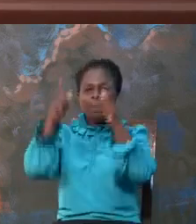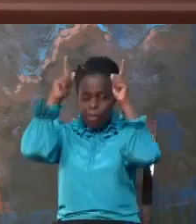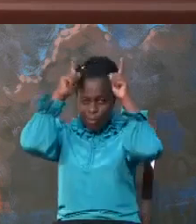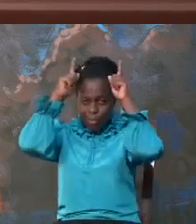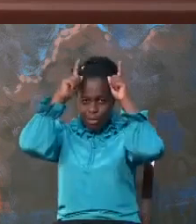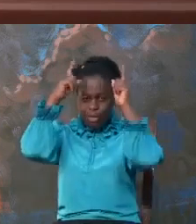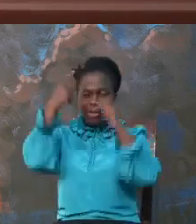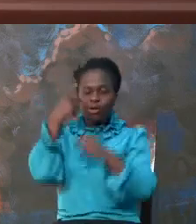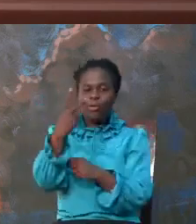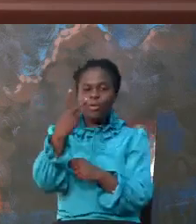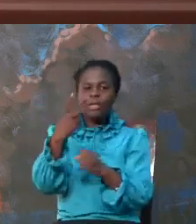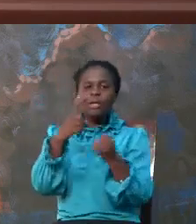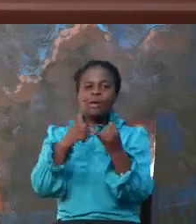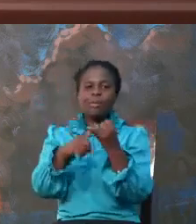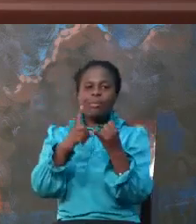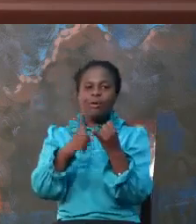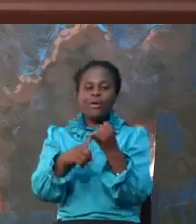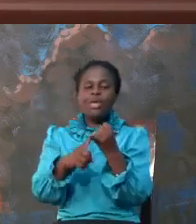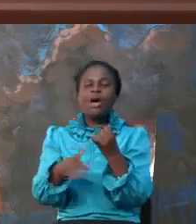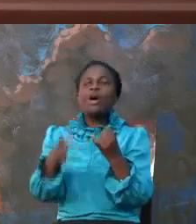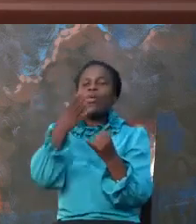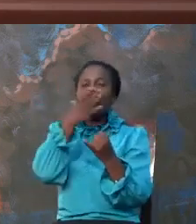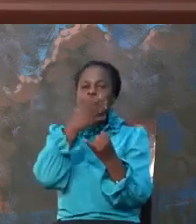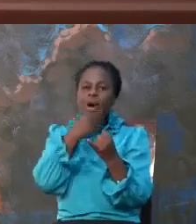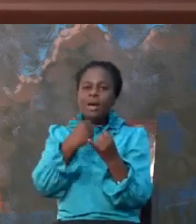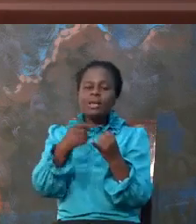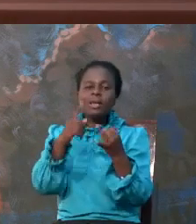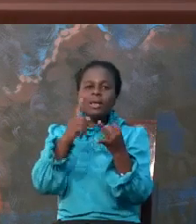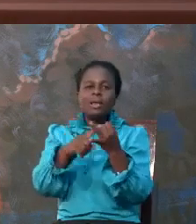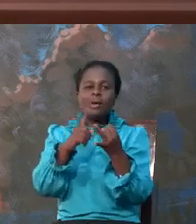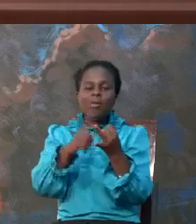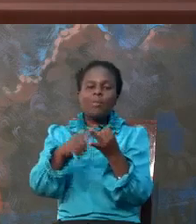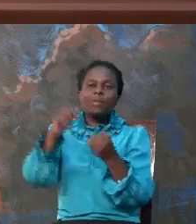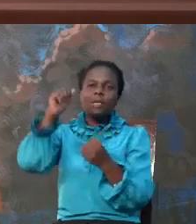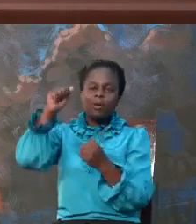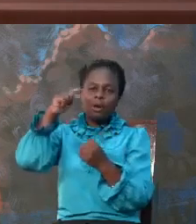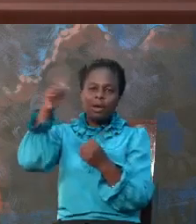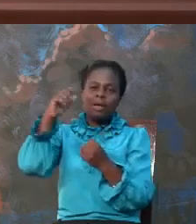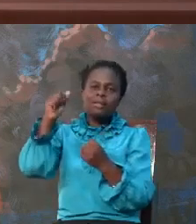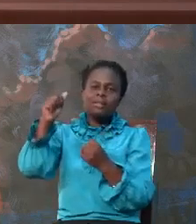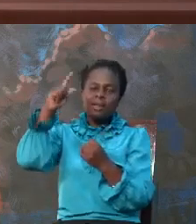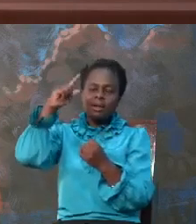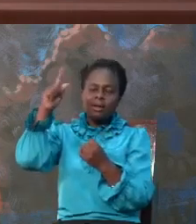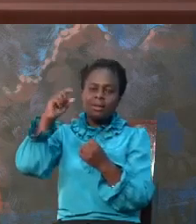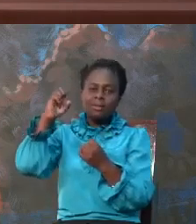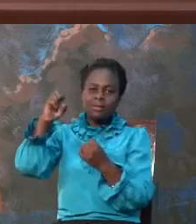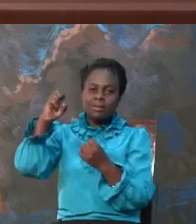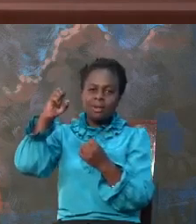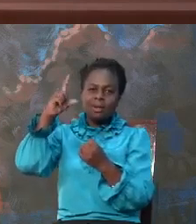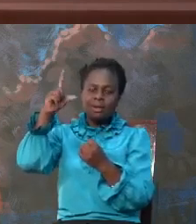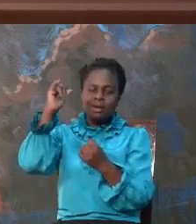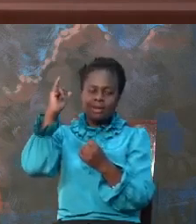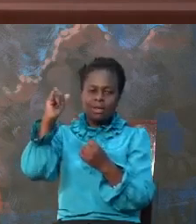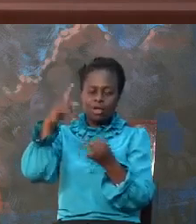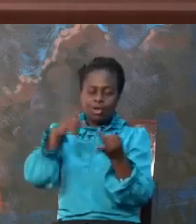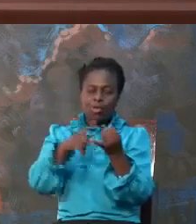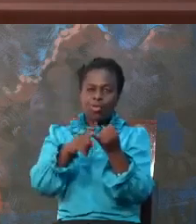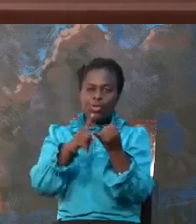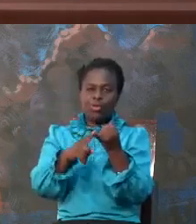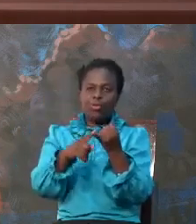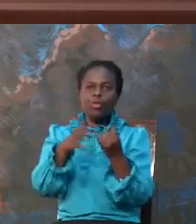wawili, mmoja aliitwa wa Bwana, mwingine aliitwa wa Azazeli. Wa Bwana